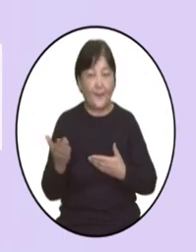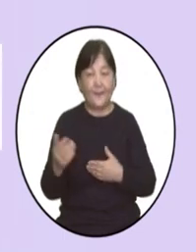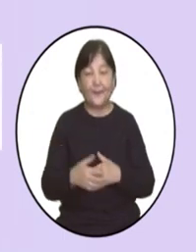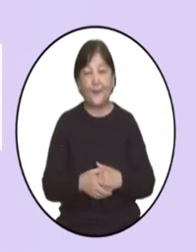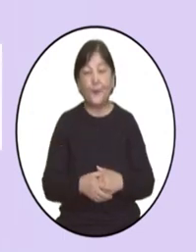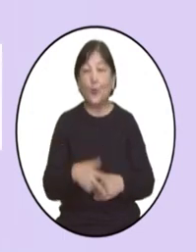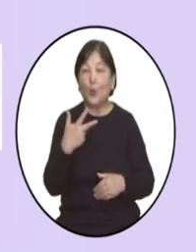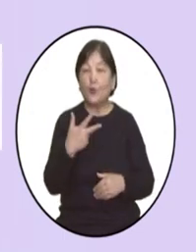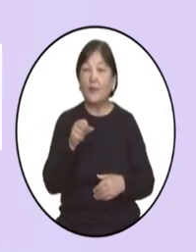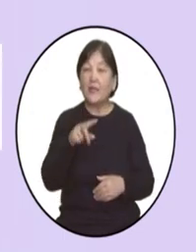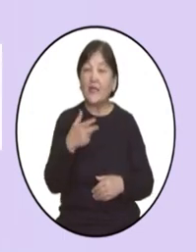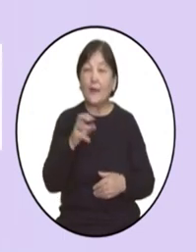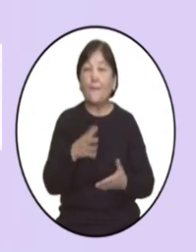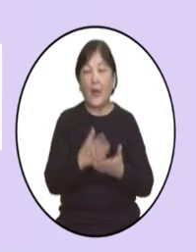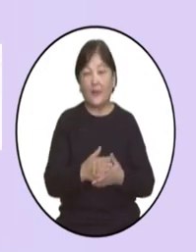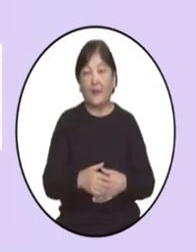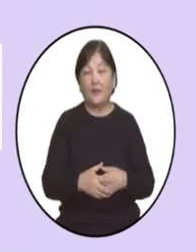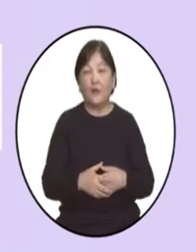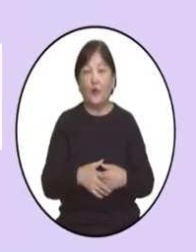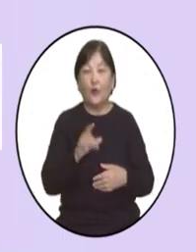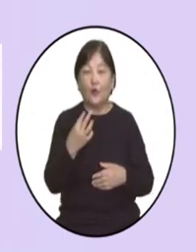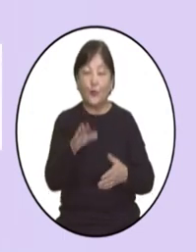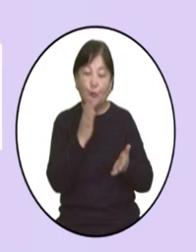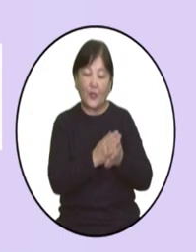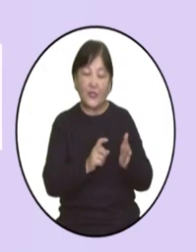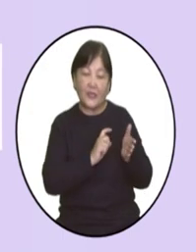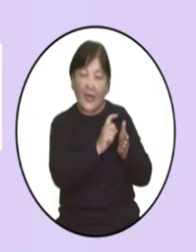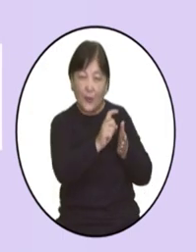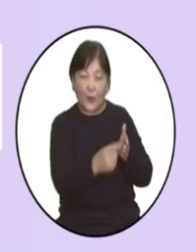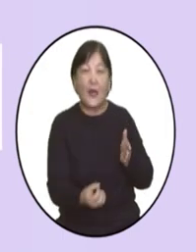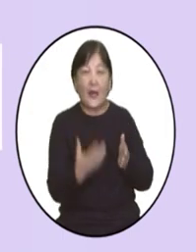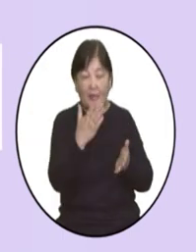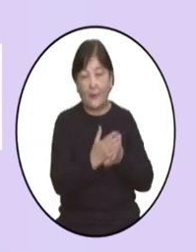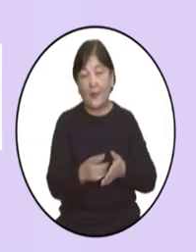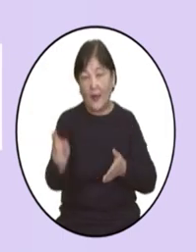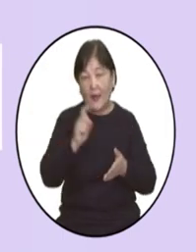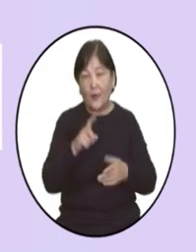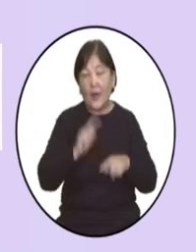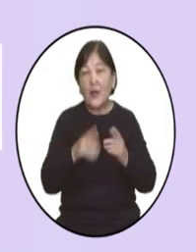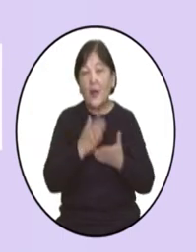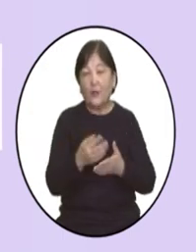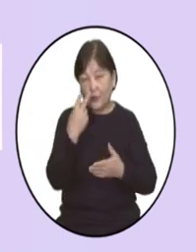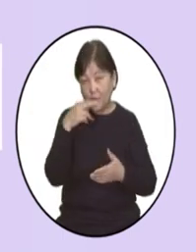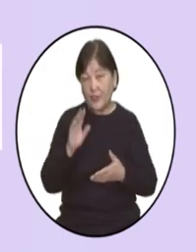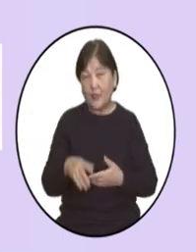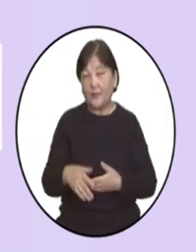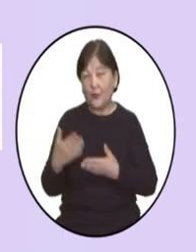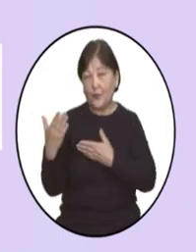3 дугаар алхам үгдлүүдийг орлуулсан хариуг гаргах нэ. За, тэгэхээр энэ дээр үгдэл